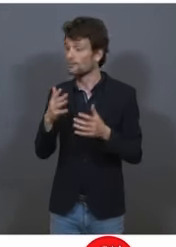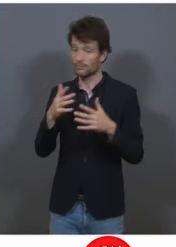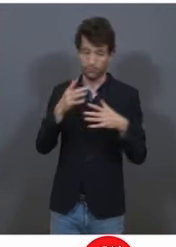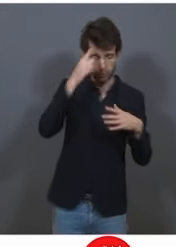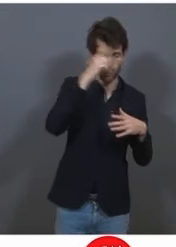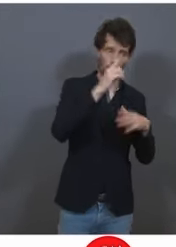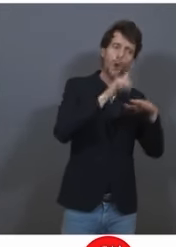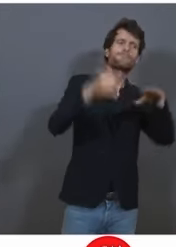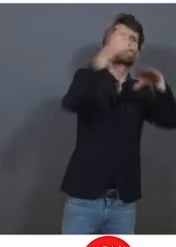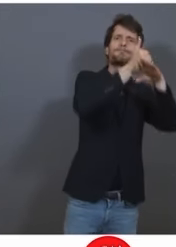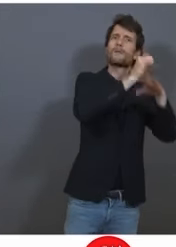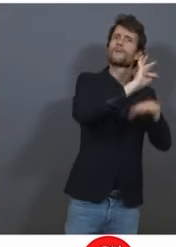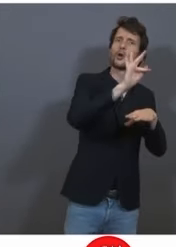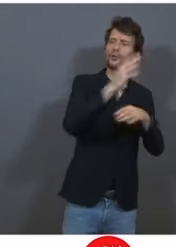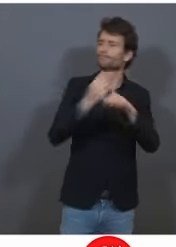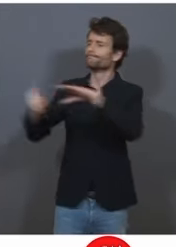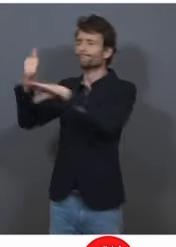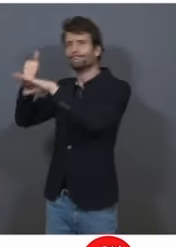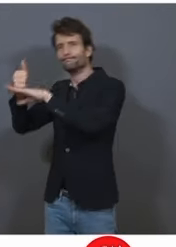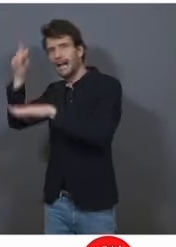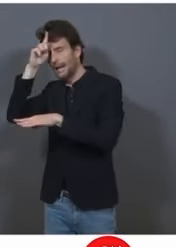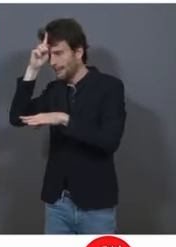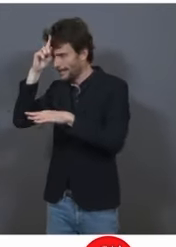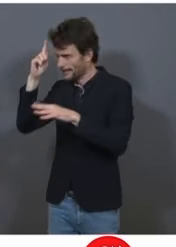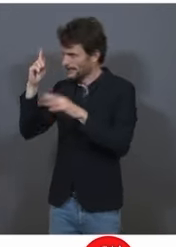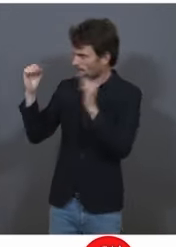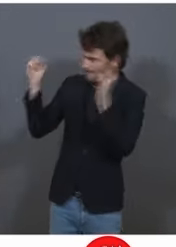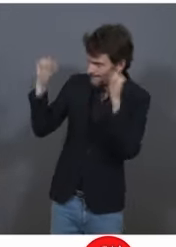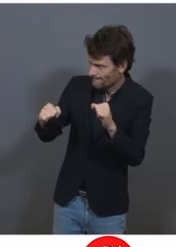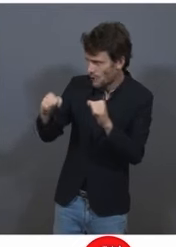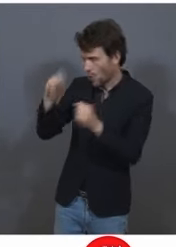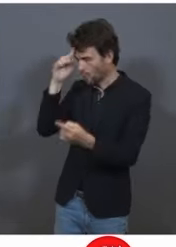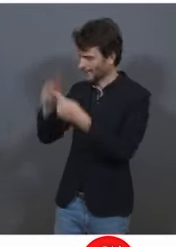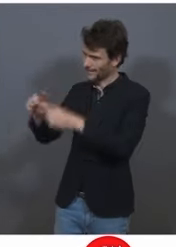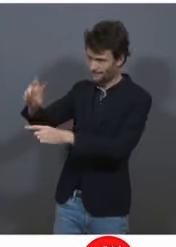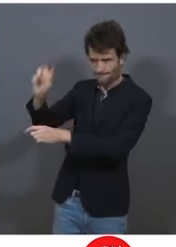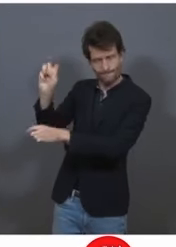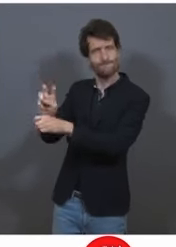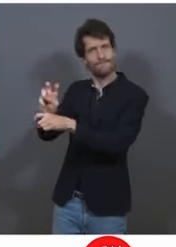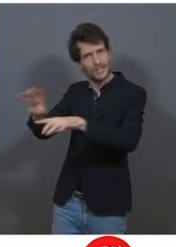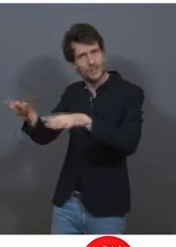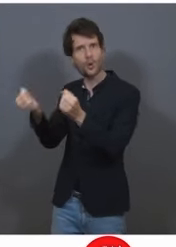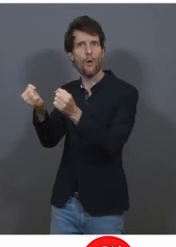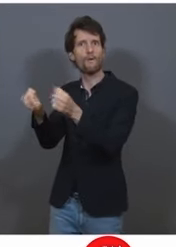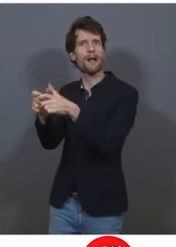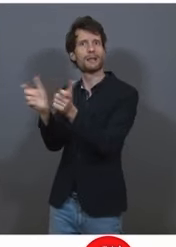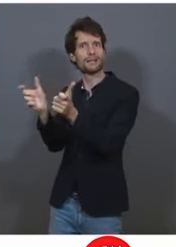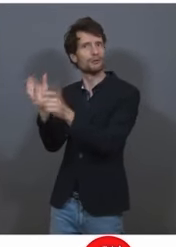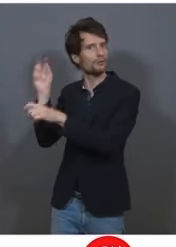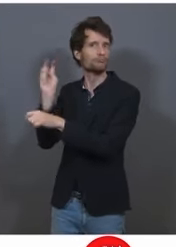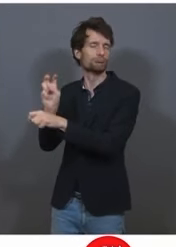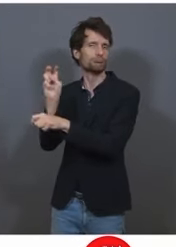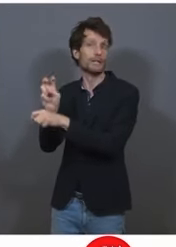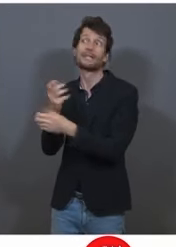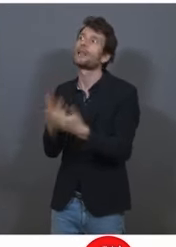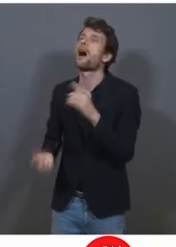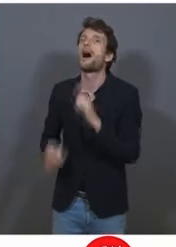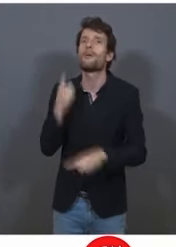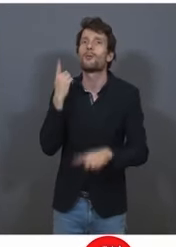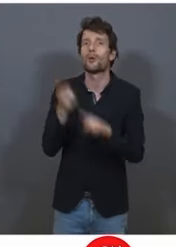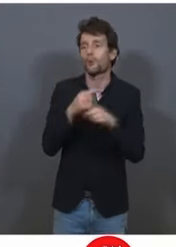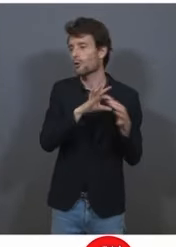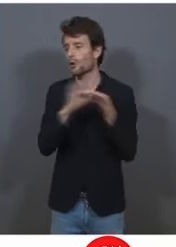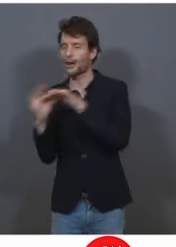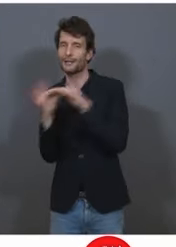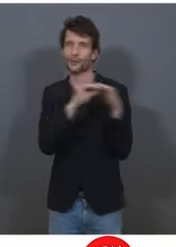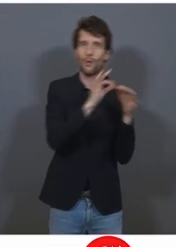allemandes concernées puisse permettre de sauvegarder l'Institut Goethe de Lille, partenaire essentiel dans les relations franco-allemandes